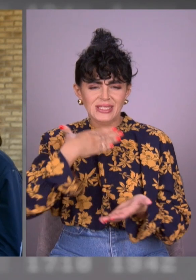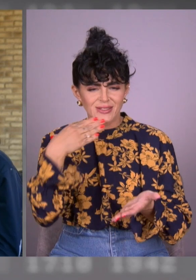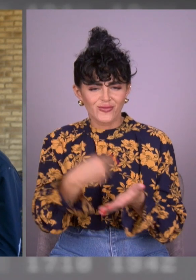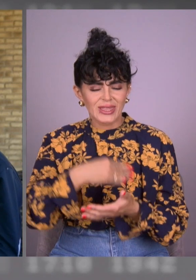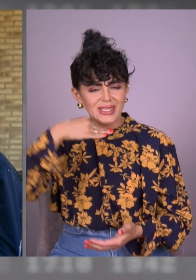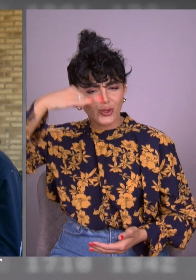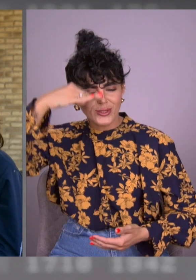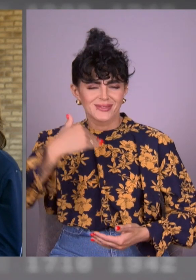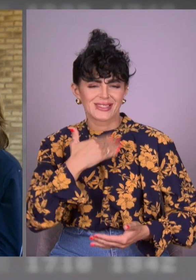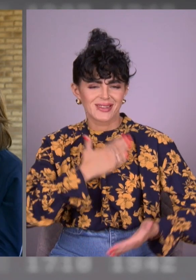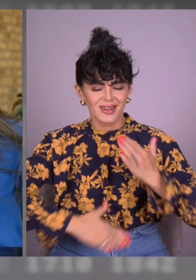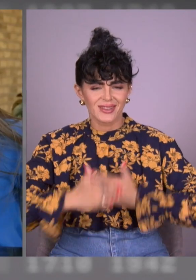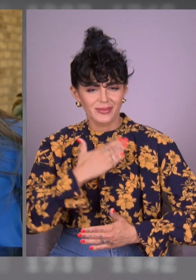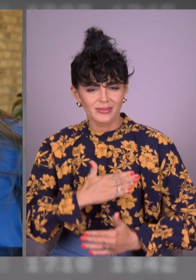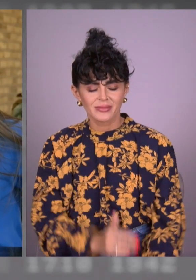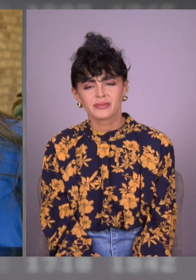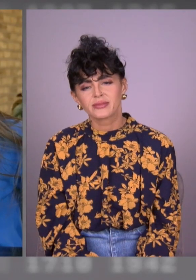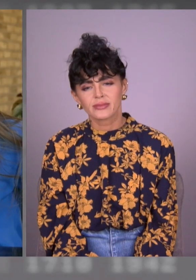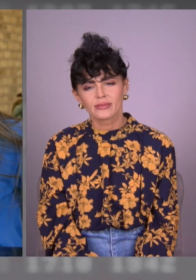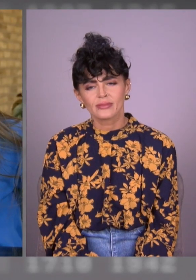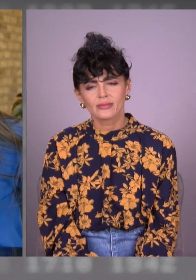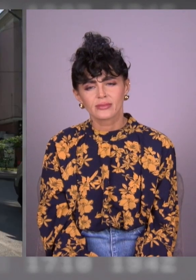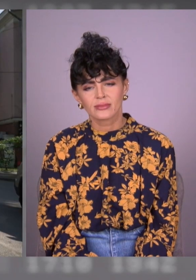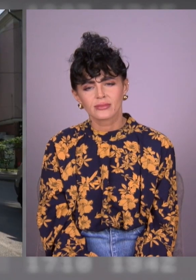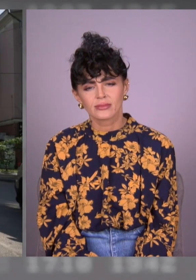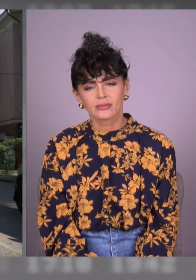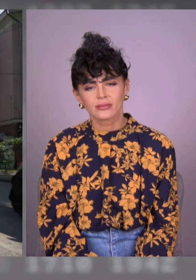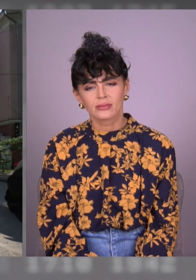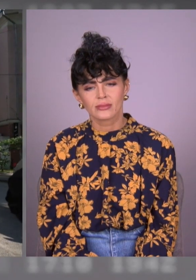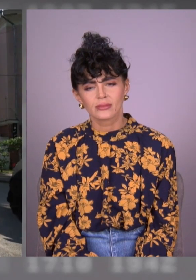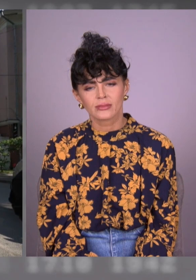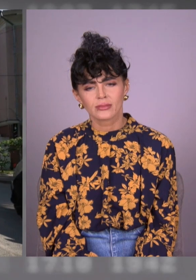Так! Так. Їдемо.